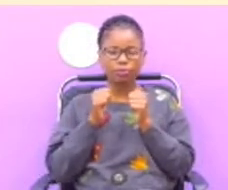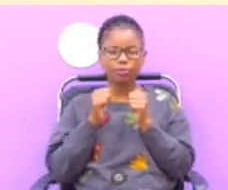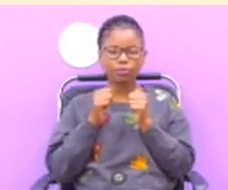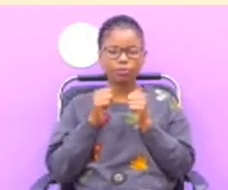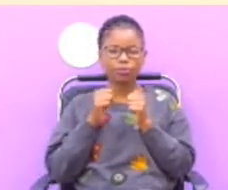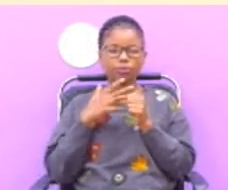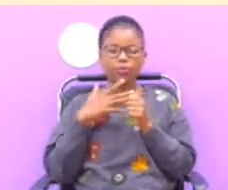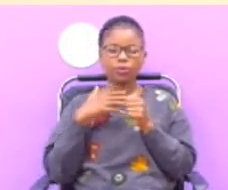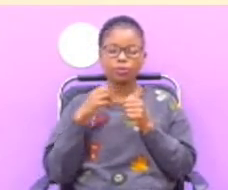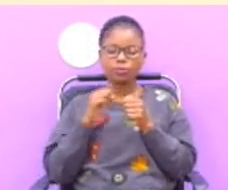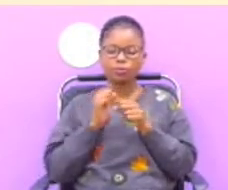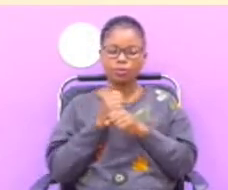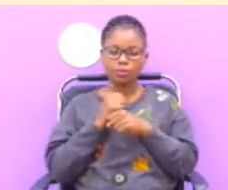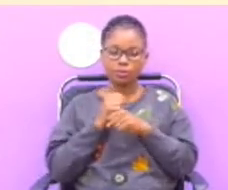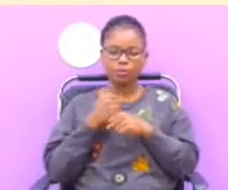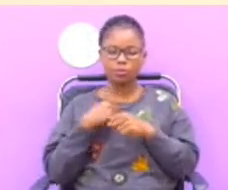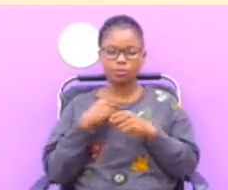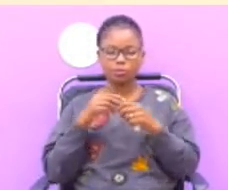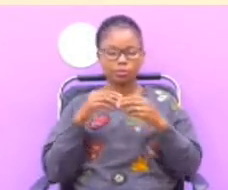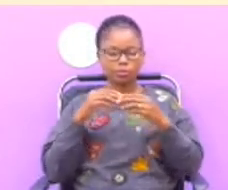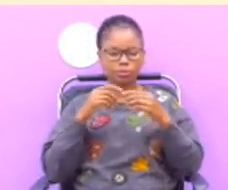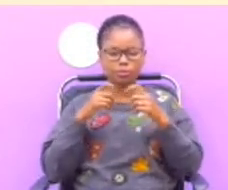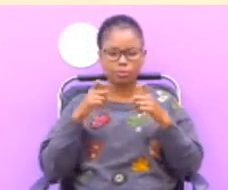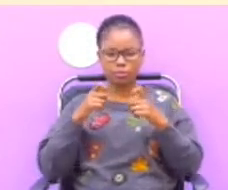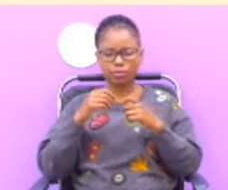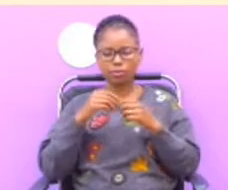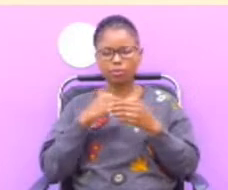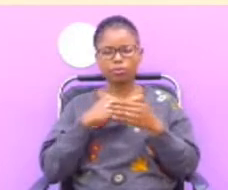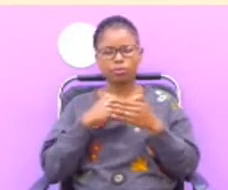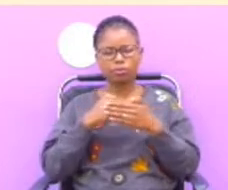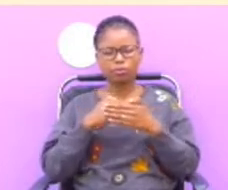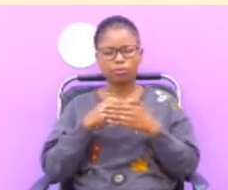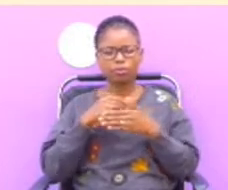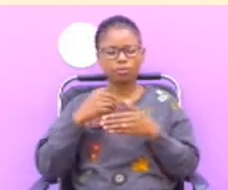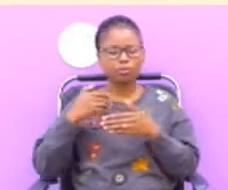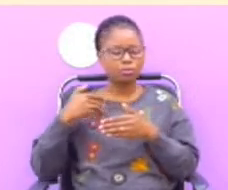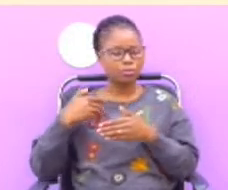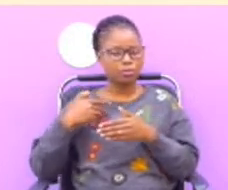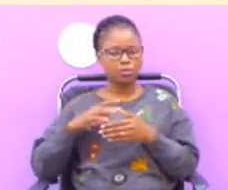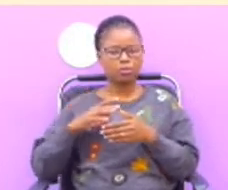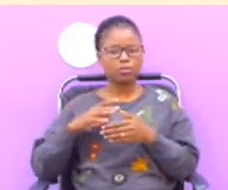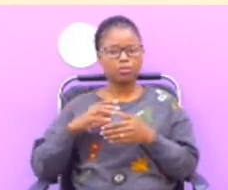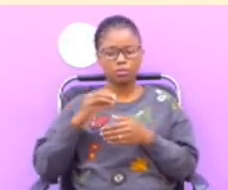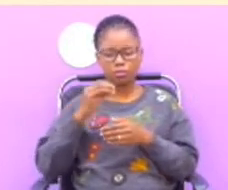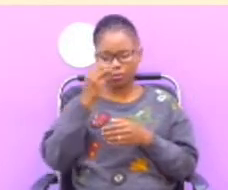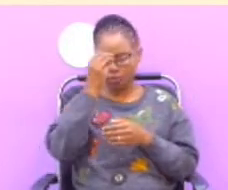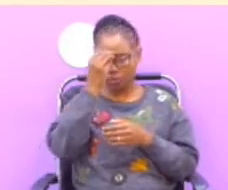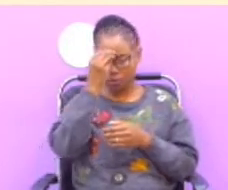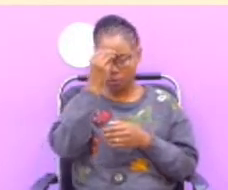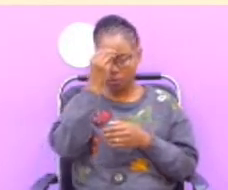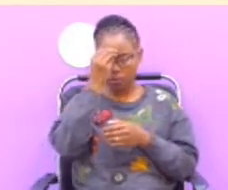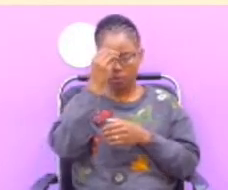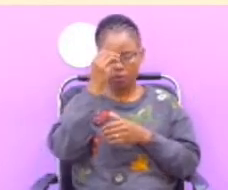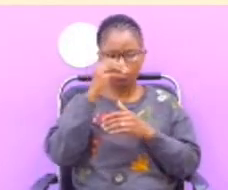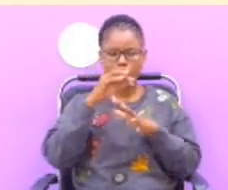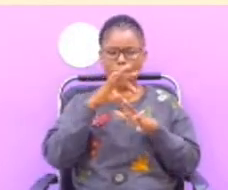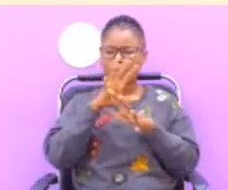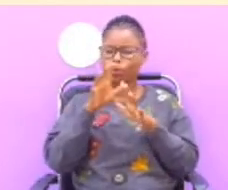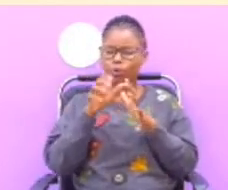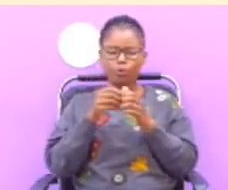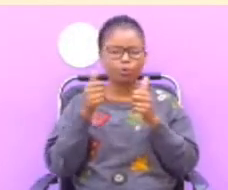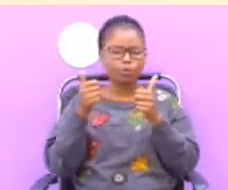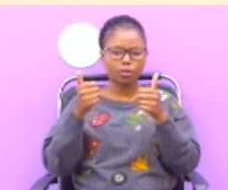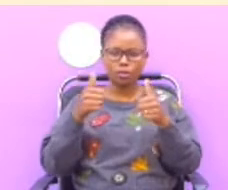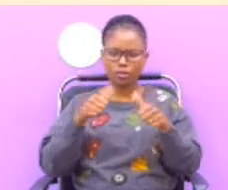tumĩranie ngoro nawe. Mwanya wa marakara, mwanya wa rũmena, mwanya wa njuku, mwanya